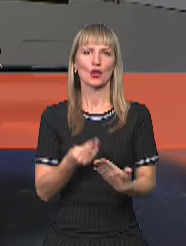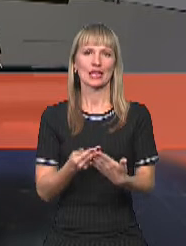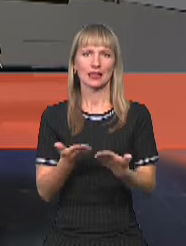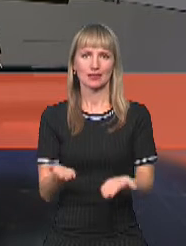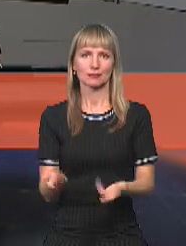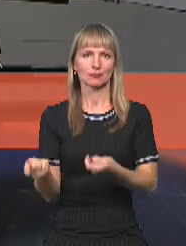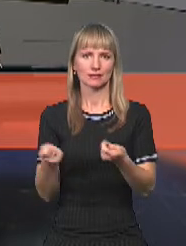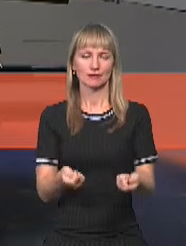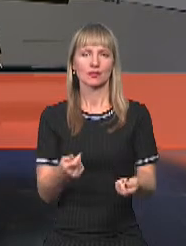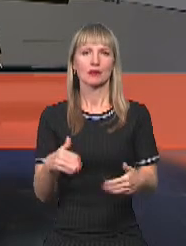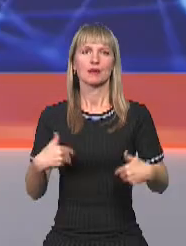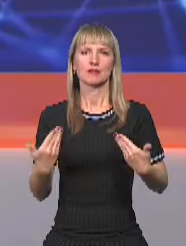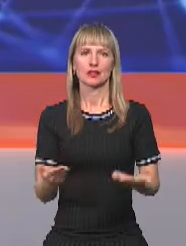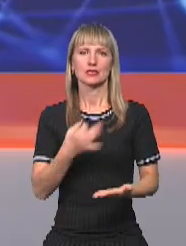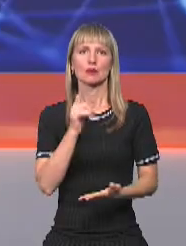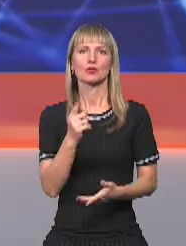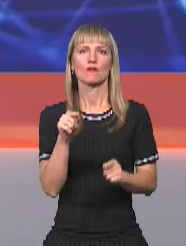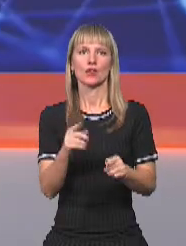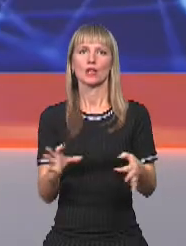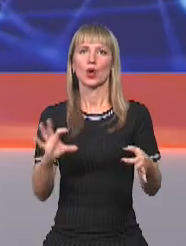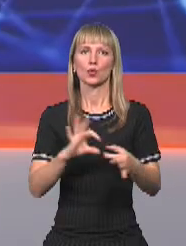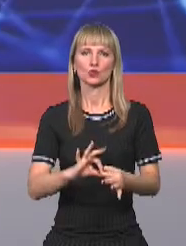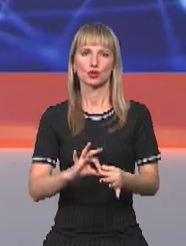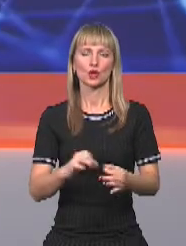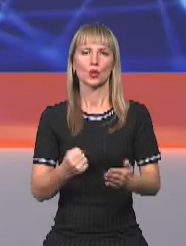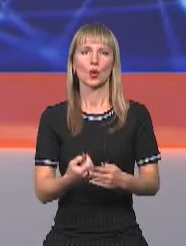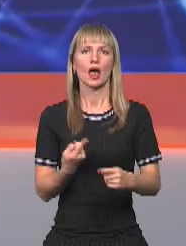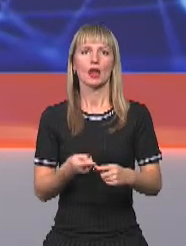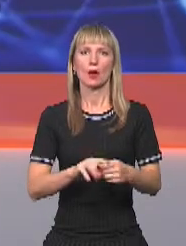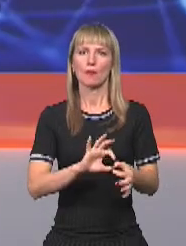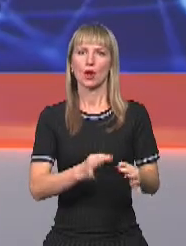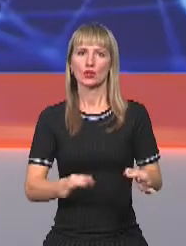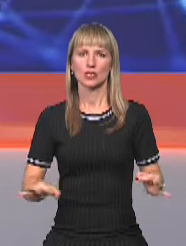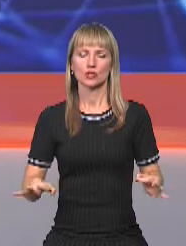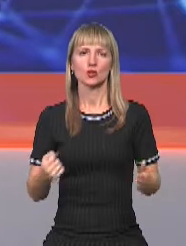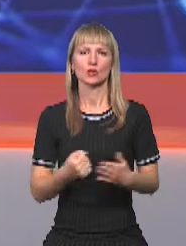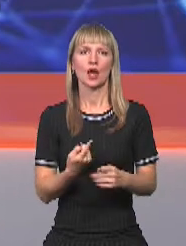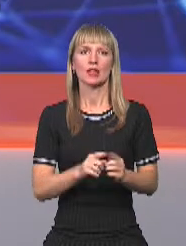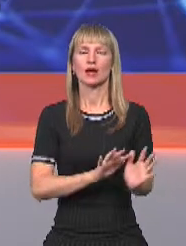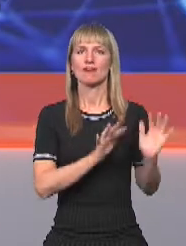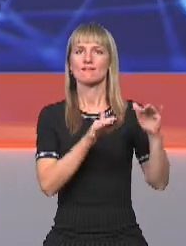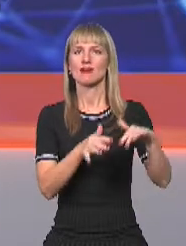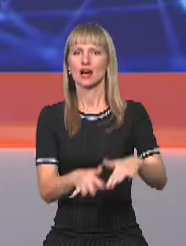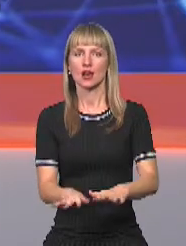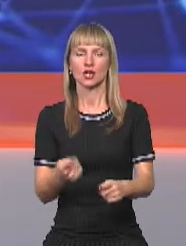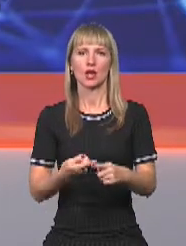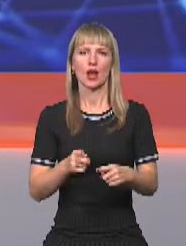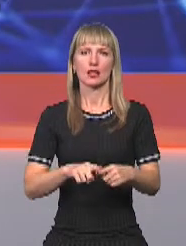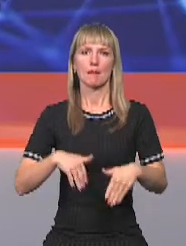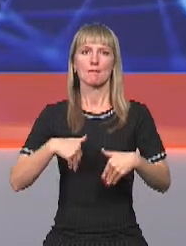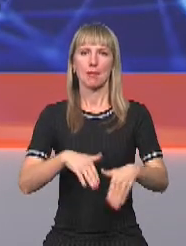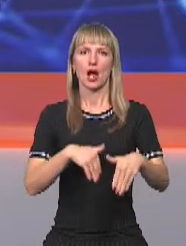як привітання, щоб ви сказали, чому ви долучені до цього процесу, до цієї хвилі, до цього